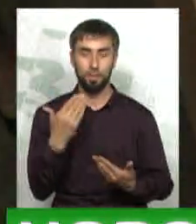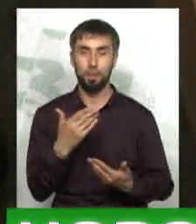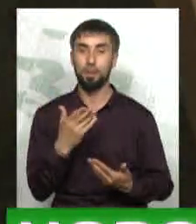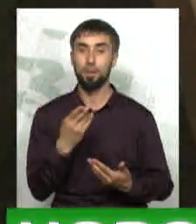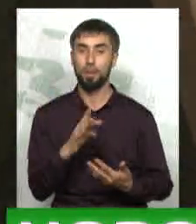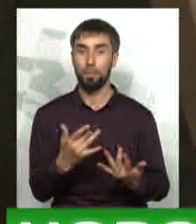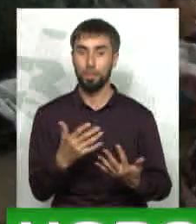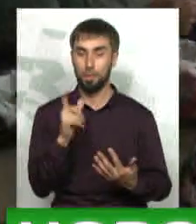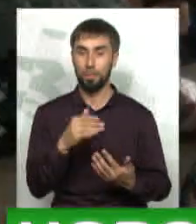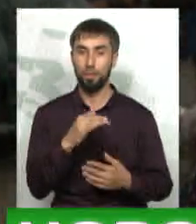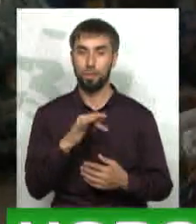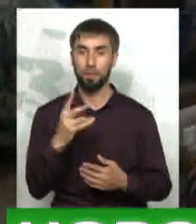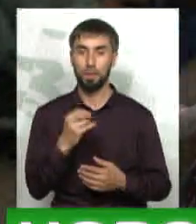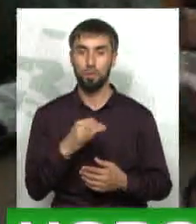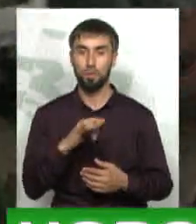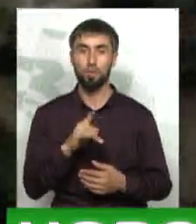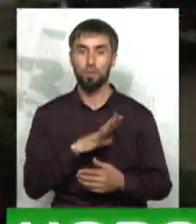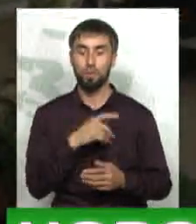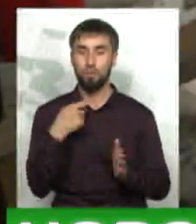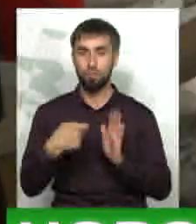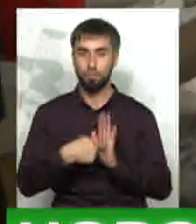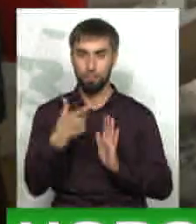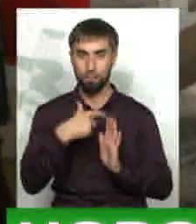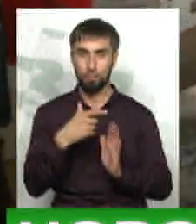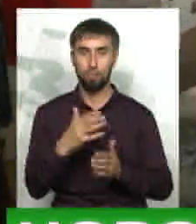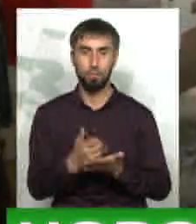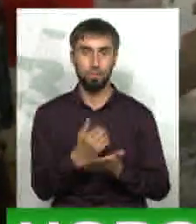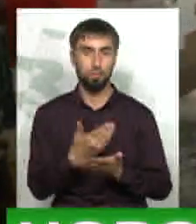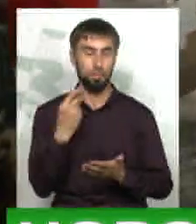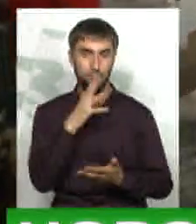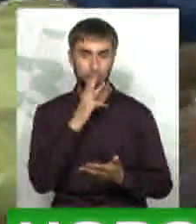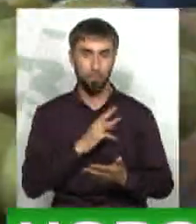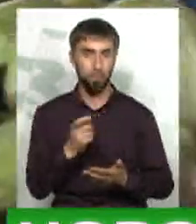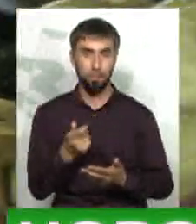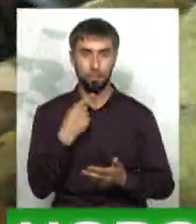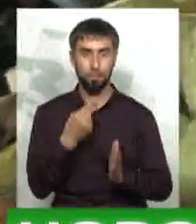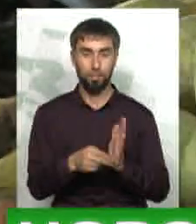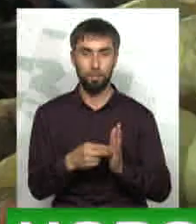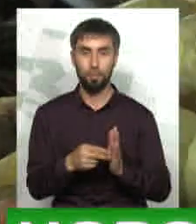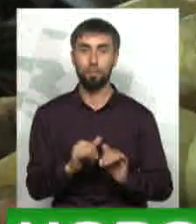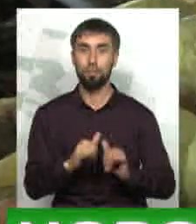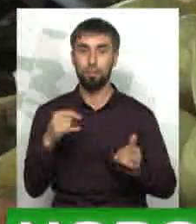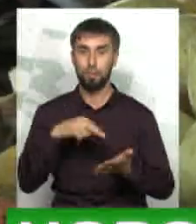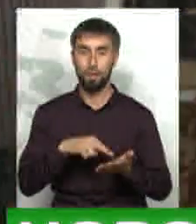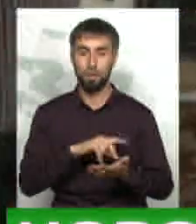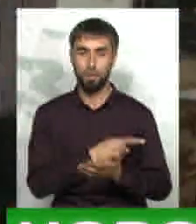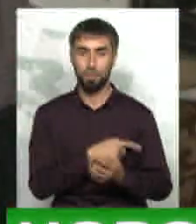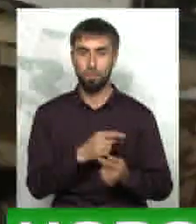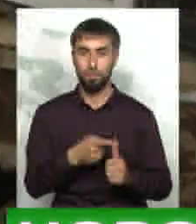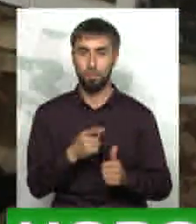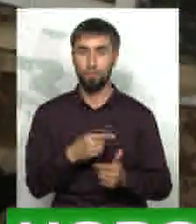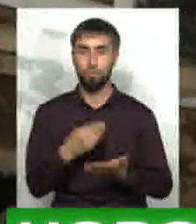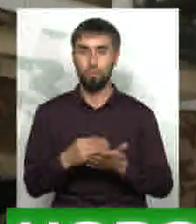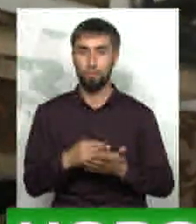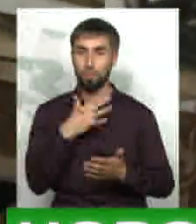для потребителей эти факторы не аргумент. Чтобы прокормиться, прежних доходов уже не хватает, жалуются покупатели. Повышение цен сильно отражается на